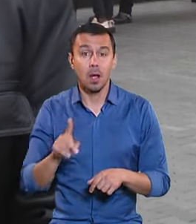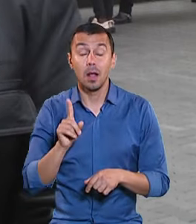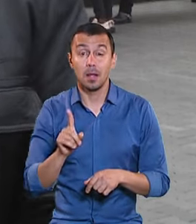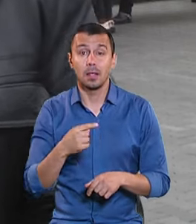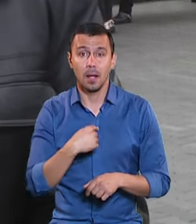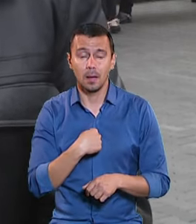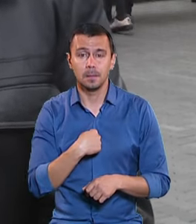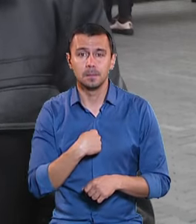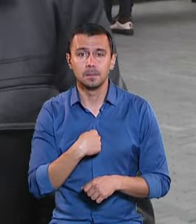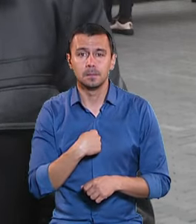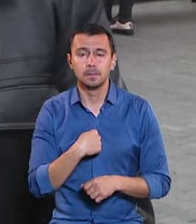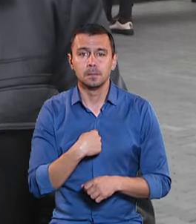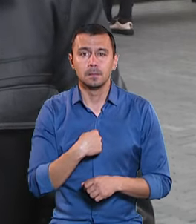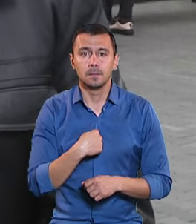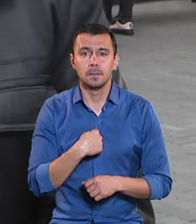я